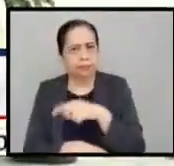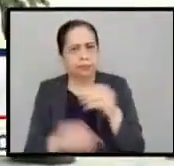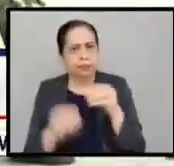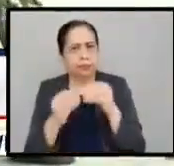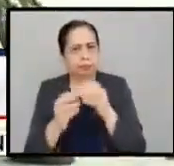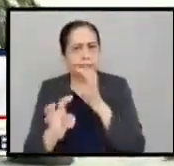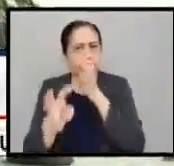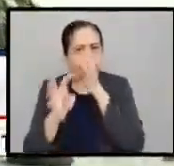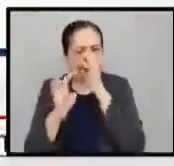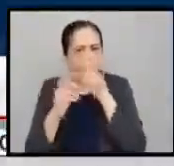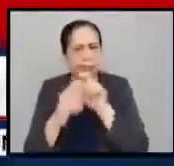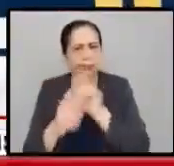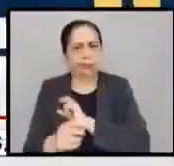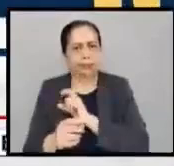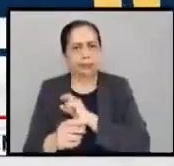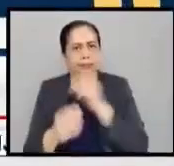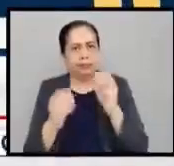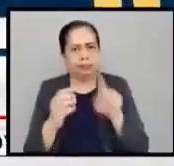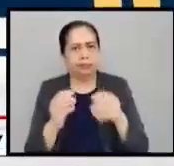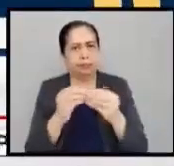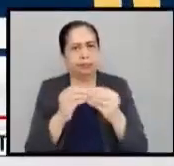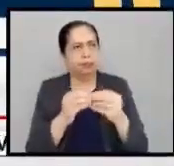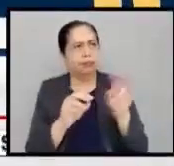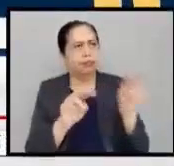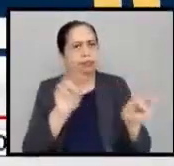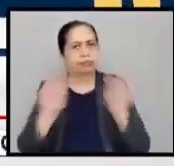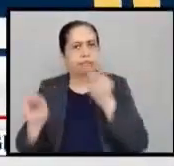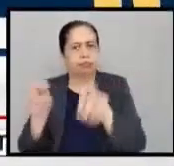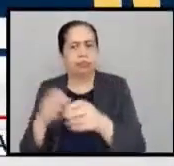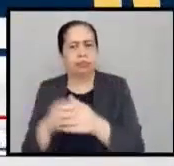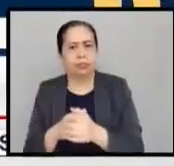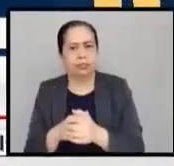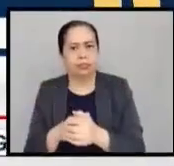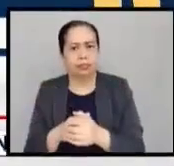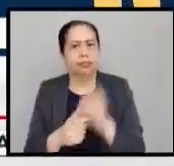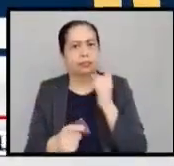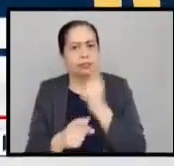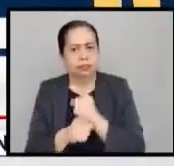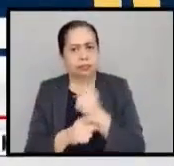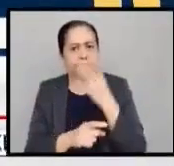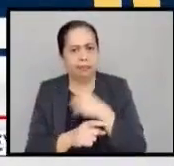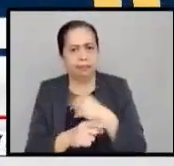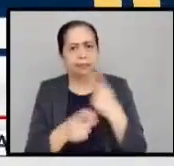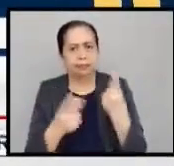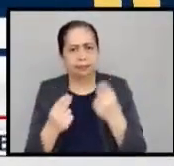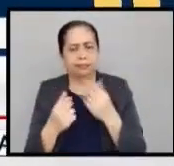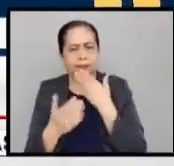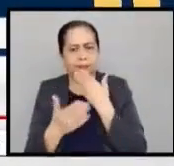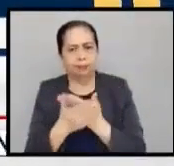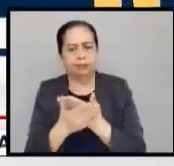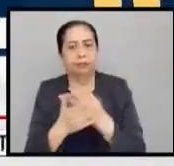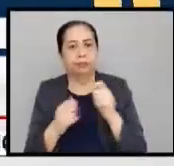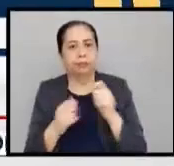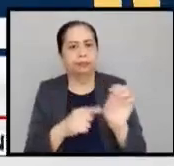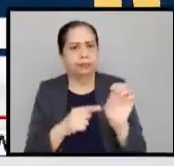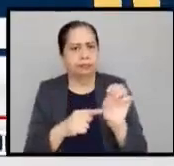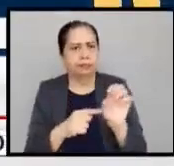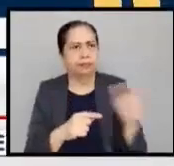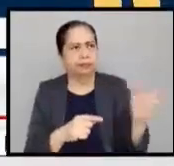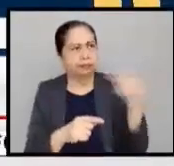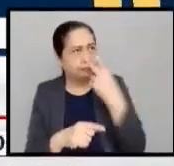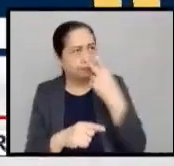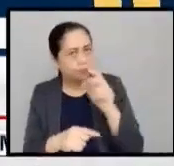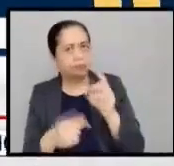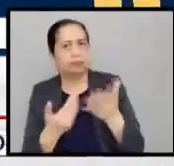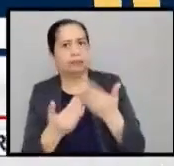na police visibility. Magandang ang pinagmagandang gawin, proactive approach ng police, no?